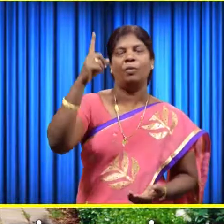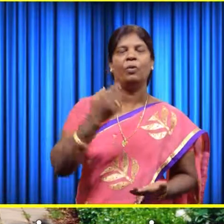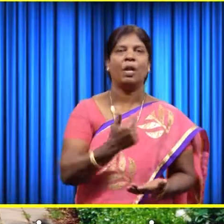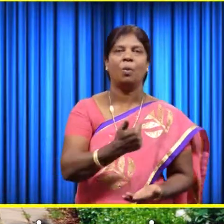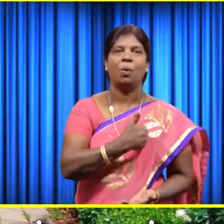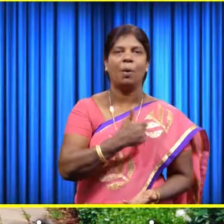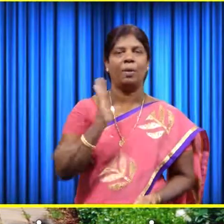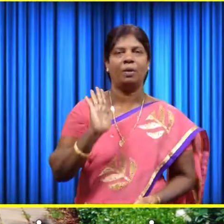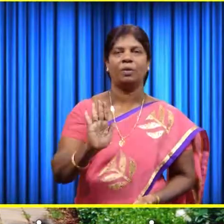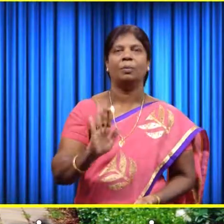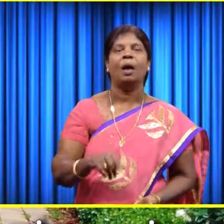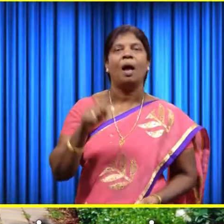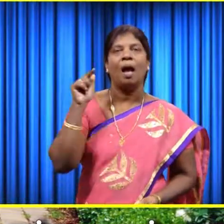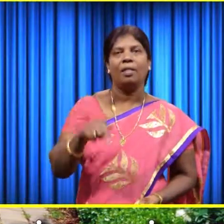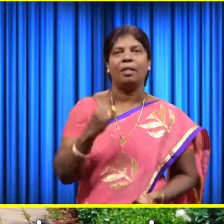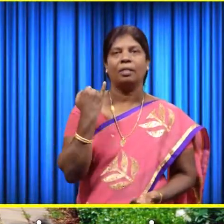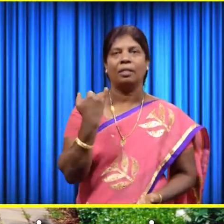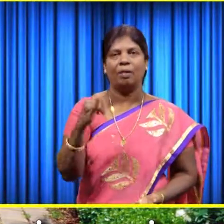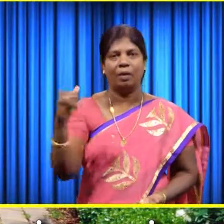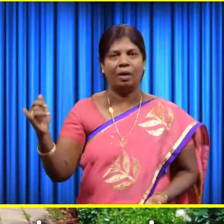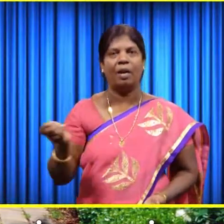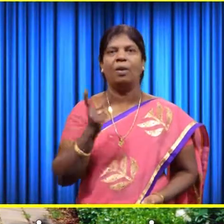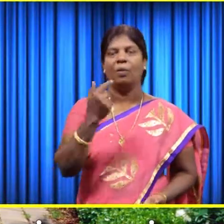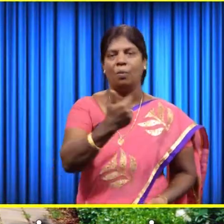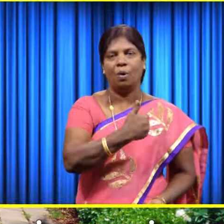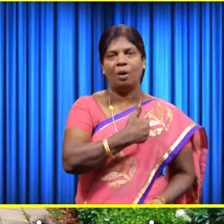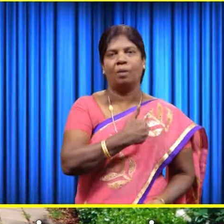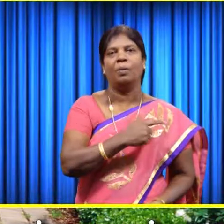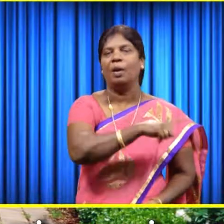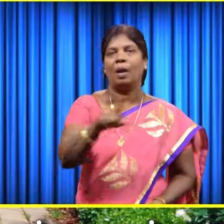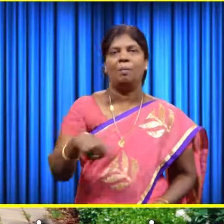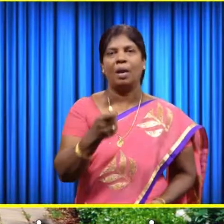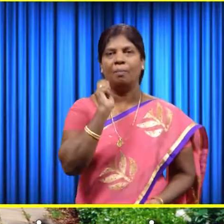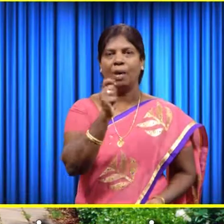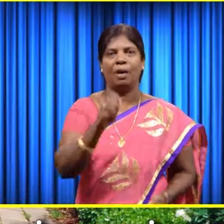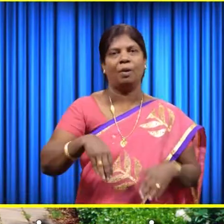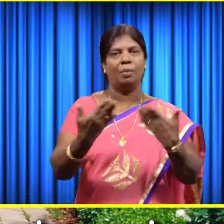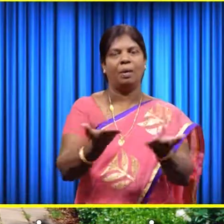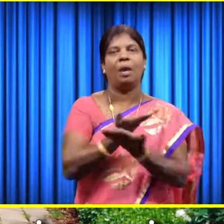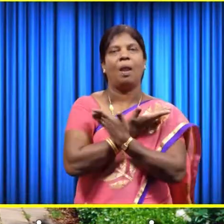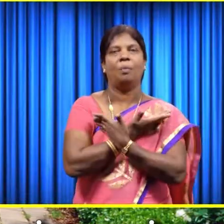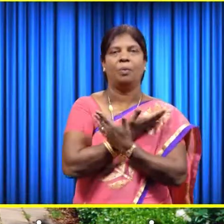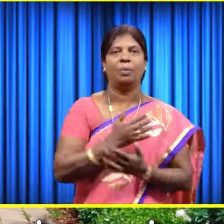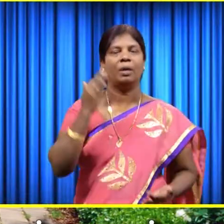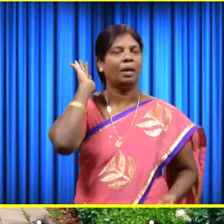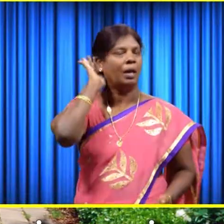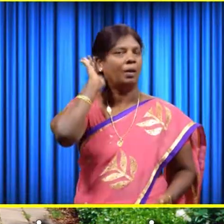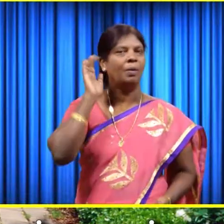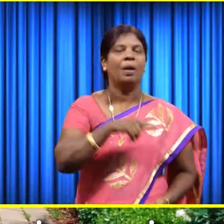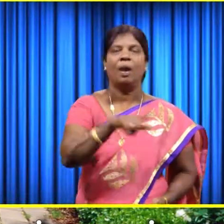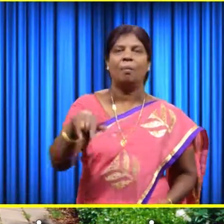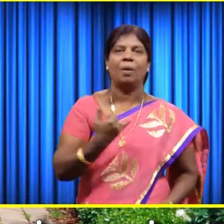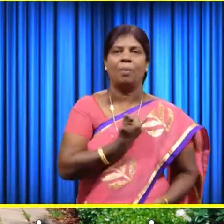பண்பு என்றும் அது நம்முடைய தவறுகளை உணர்த்துவது மட்டுமல்லாது நம்மை மன்னிக்கும் அன்பு என்றும் கேட்டோம். நம்முடைய